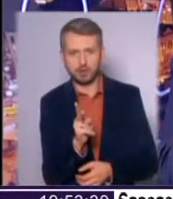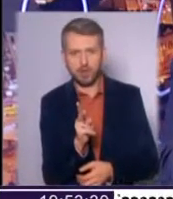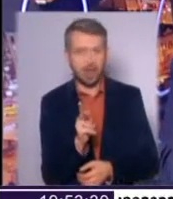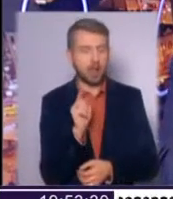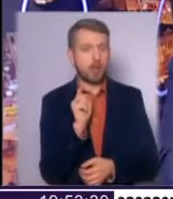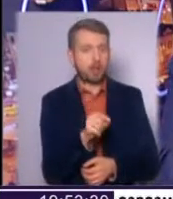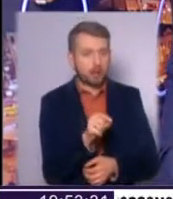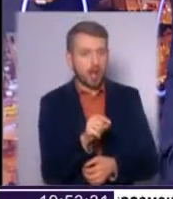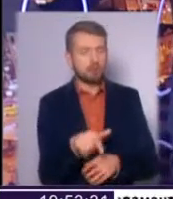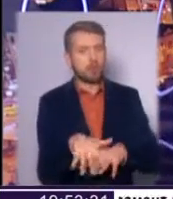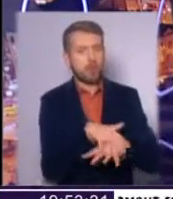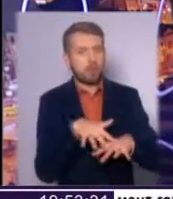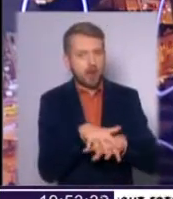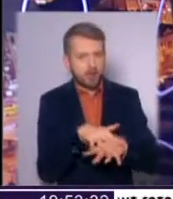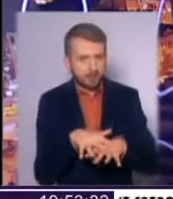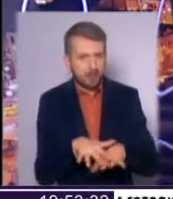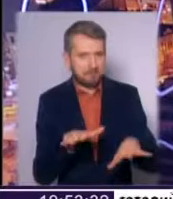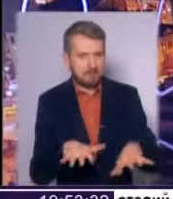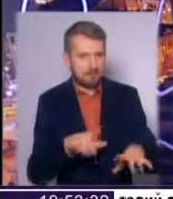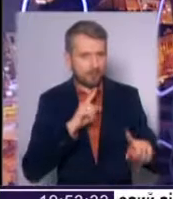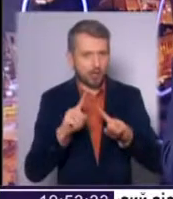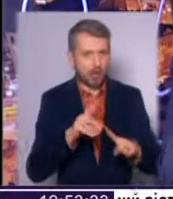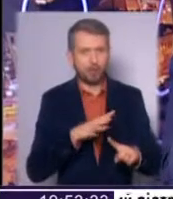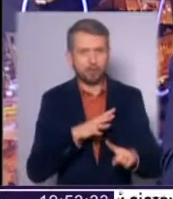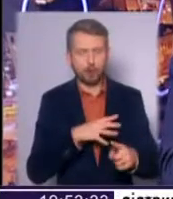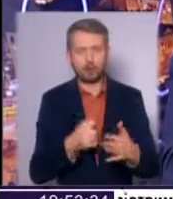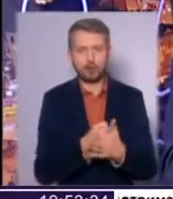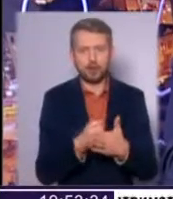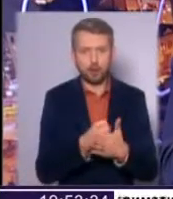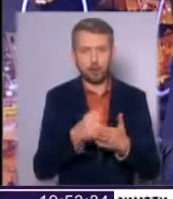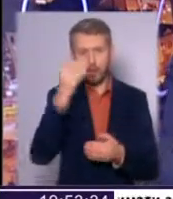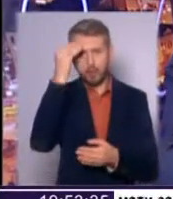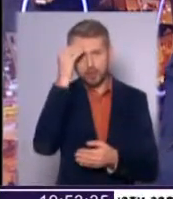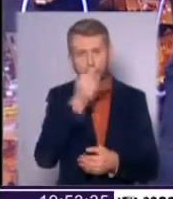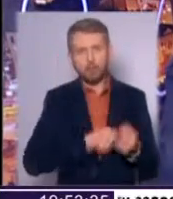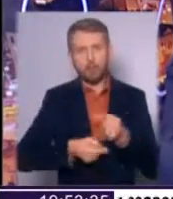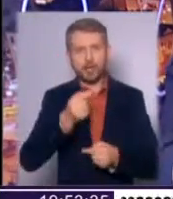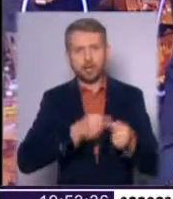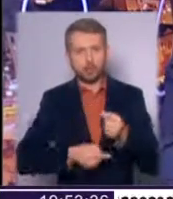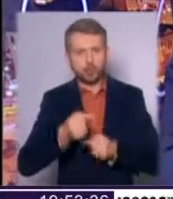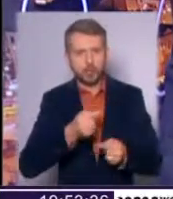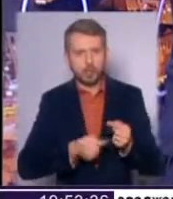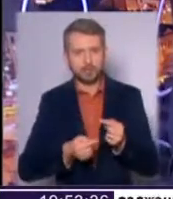Там громадськістю, ну щонайменше місцевою радою, була пролобійована позиція повернути з